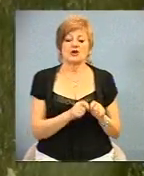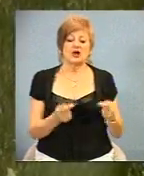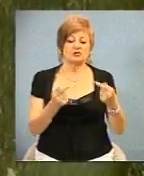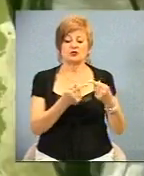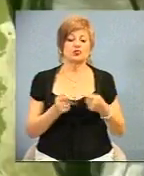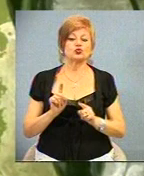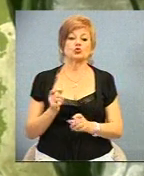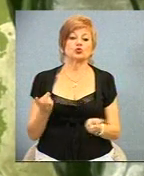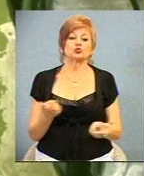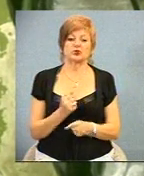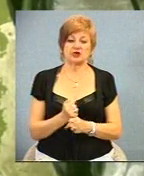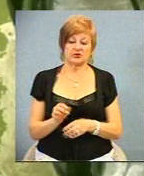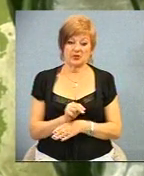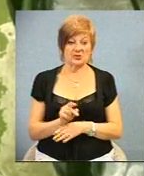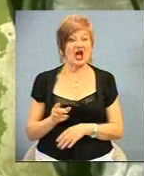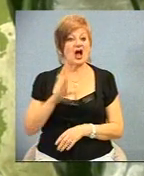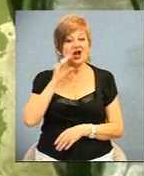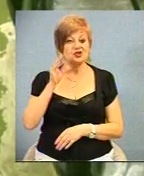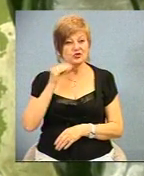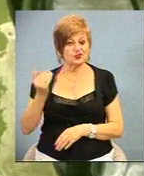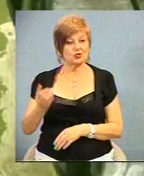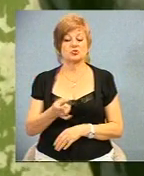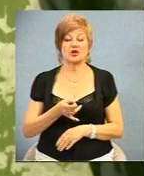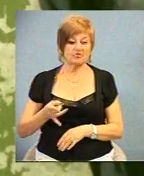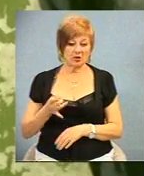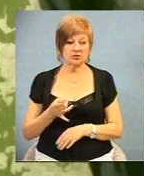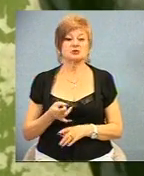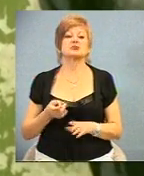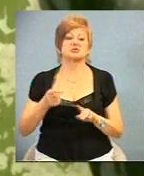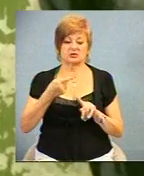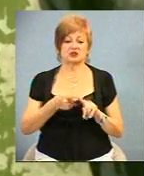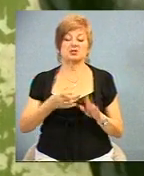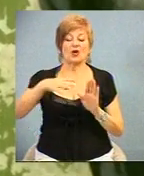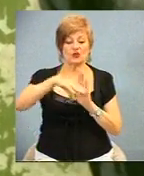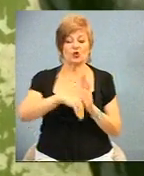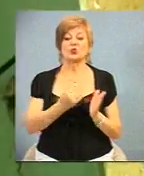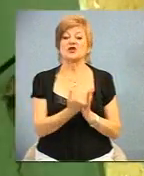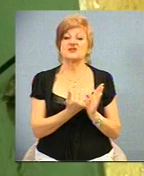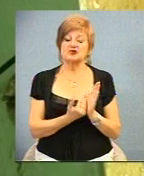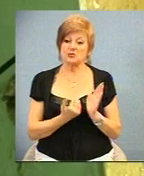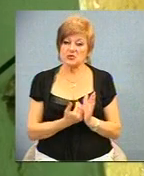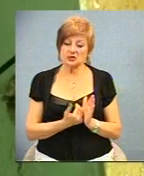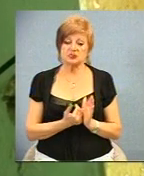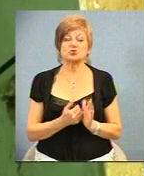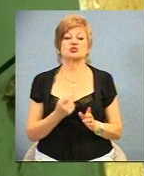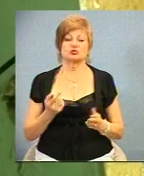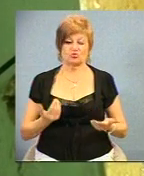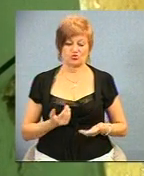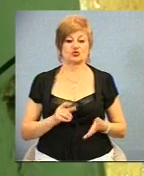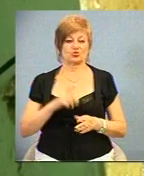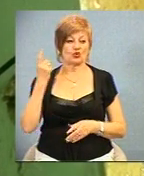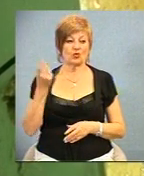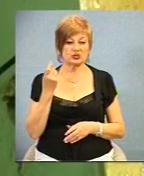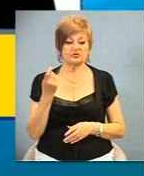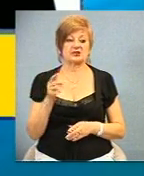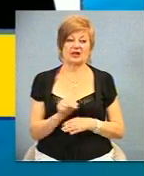необхідності ремонтів. Майстри Шевченківського територіального відділення внесли «Аваліані-1» до списків, котрі затверджує міський департамент житлово-комунального